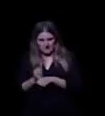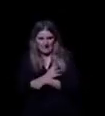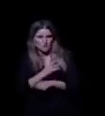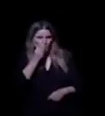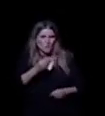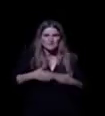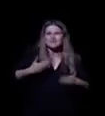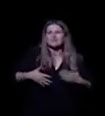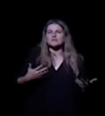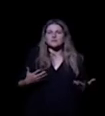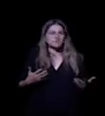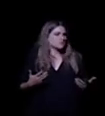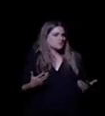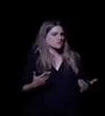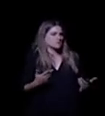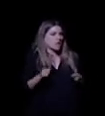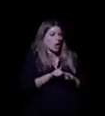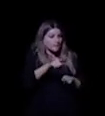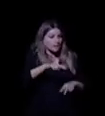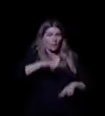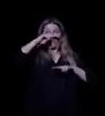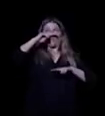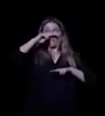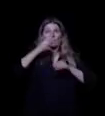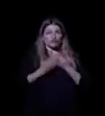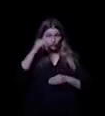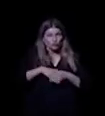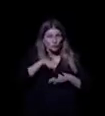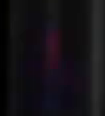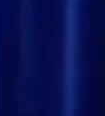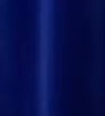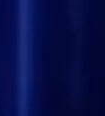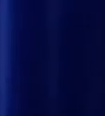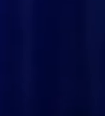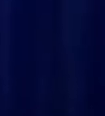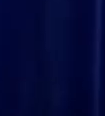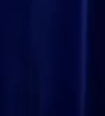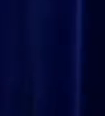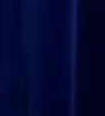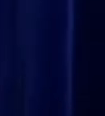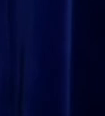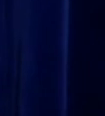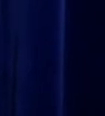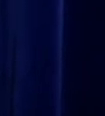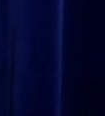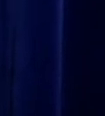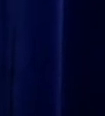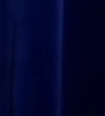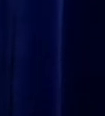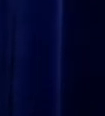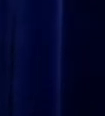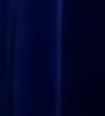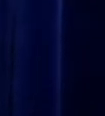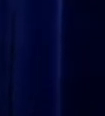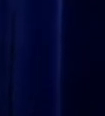Autant dire que ça s'assimile à arrêter de respirer toute la journée. Alors, je ne sais pas si vous avez essayé, hein, mais les meilleurs en apnée n'y arrivent pas, hein, à rester en apnée